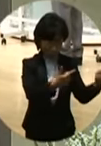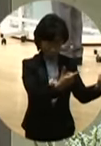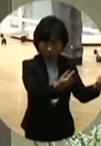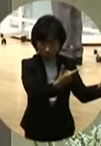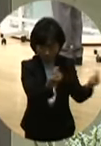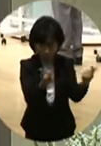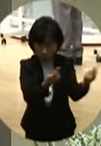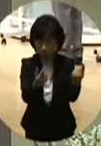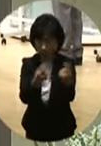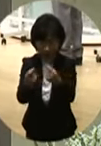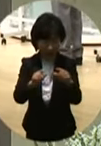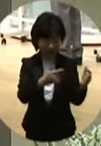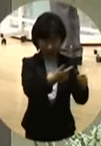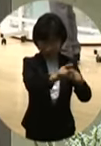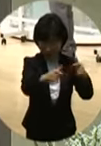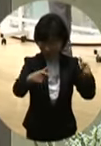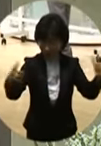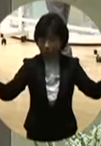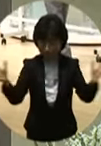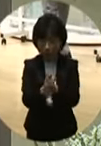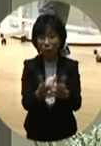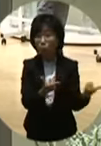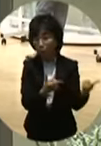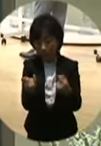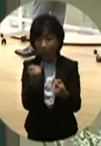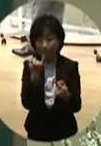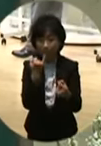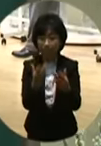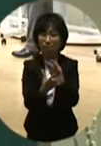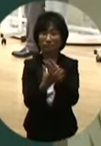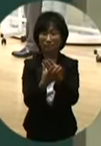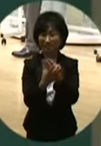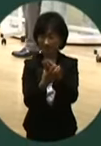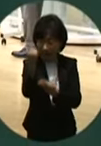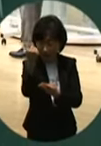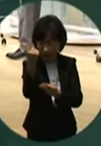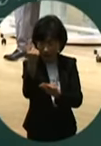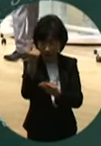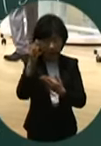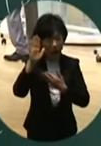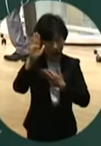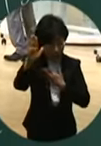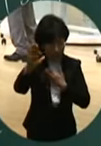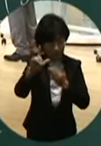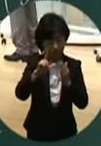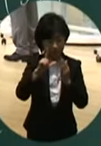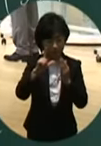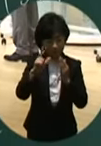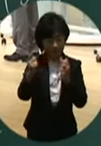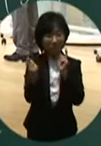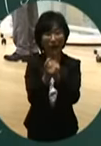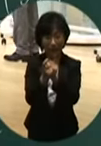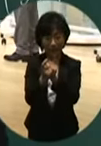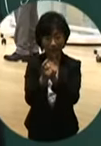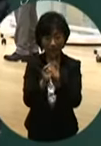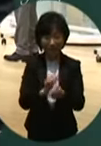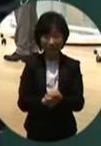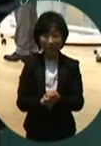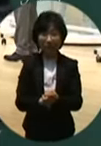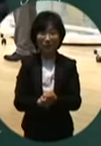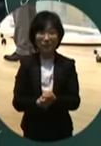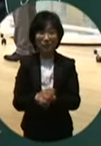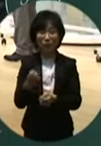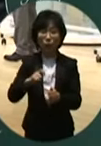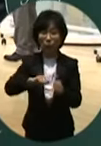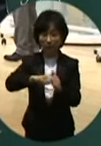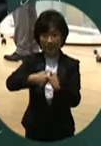와요. The age of religious integration, when they say that all religions are the same, will come. 그래서 오는 재앙 반드시 왔거든요.